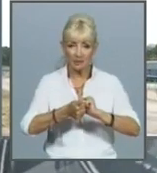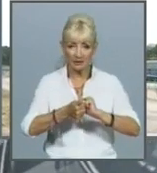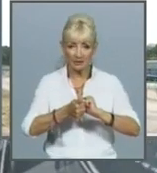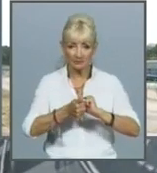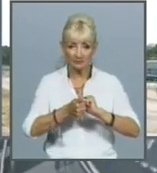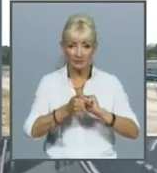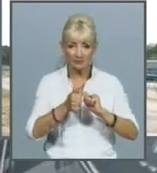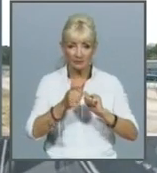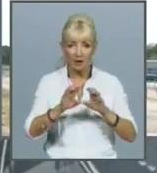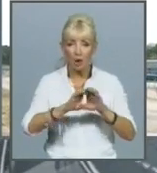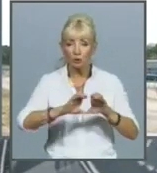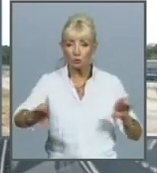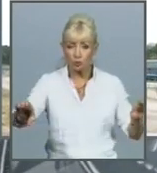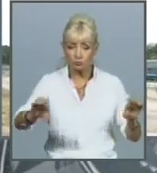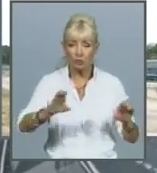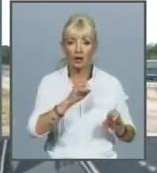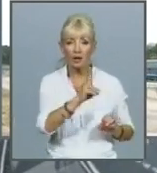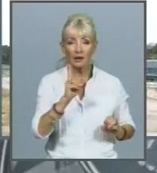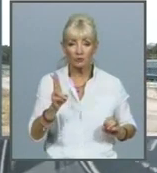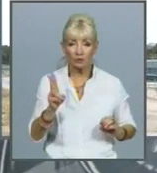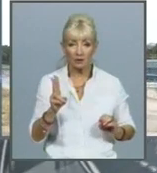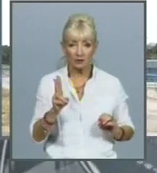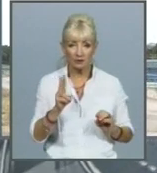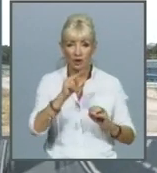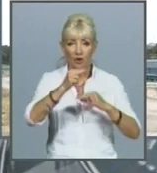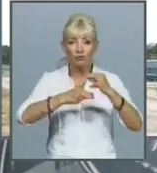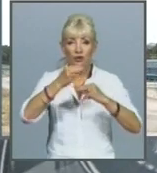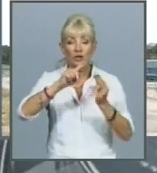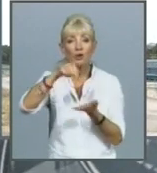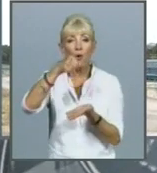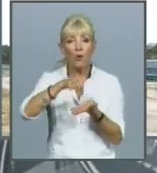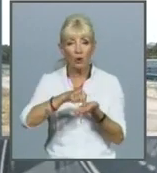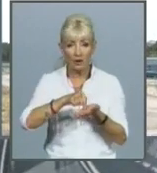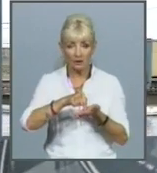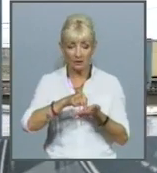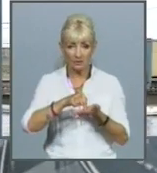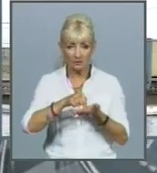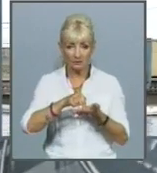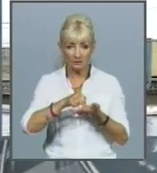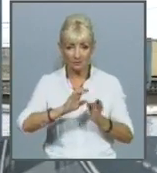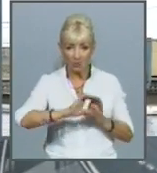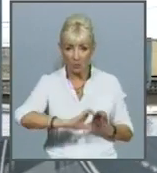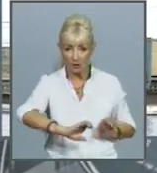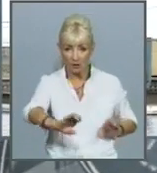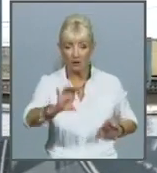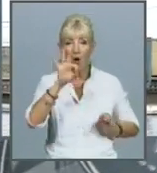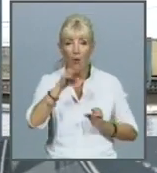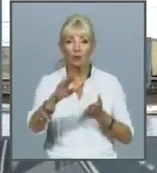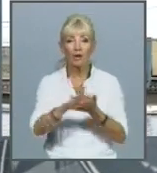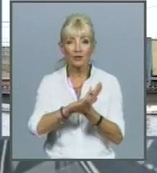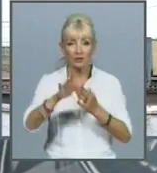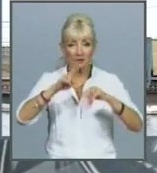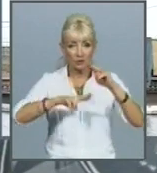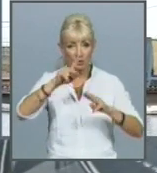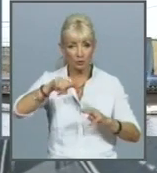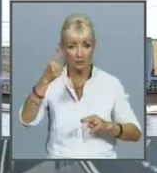іллопроводів, які проходять через міст непосередньо от очистных сооружений номер 1,